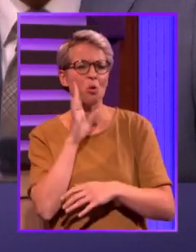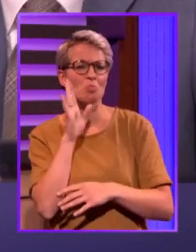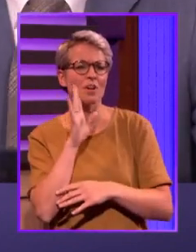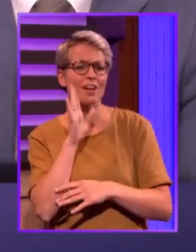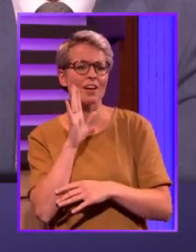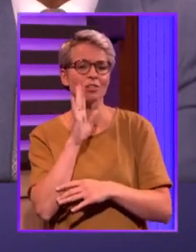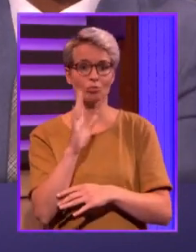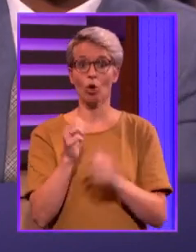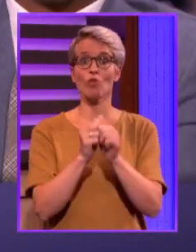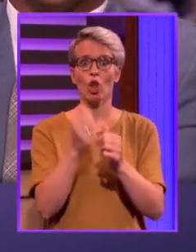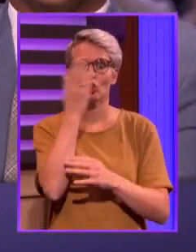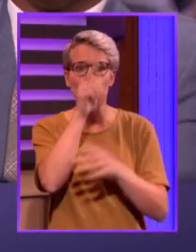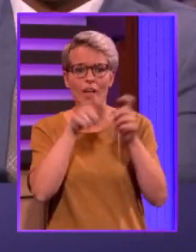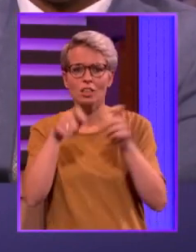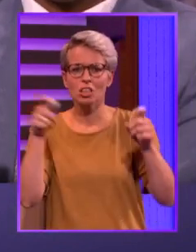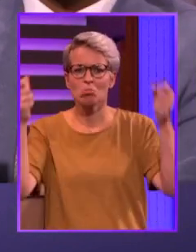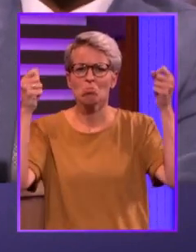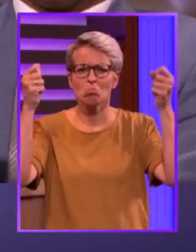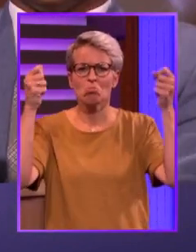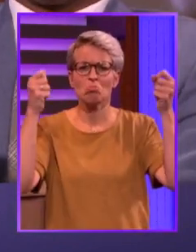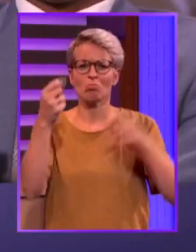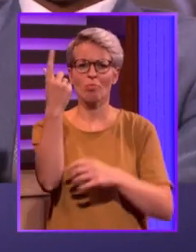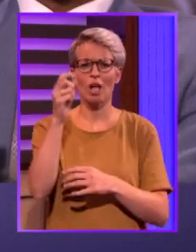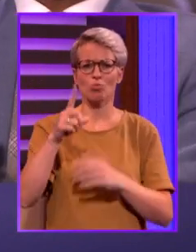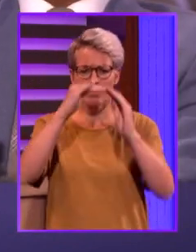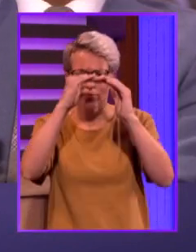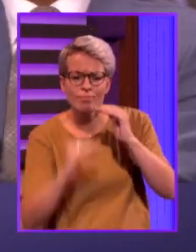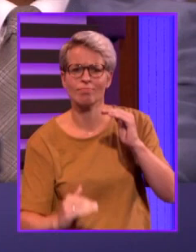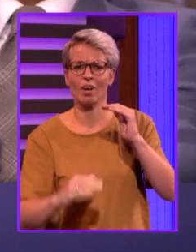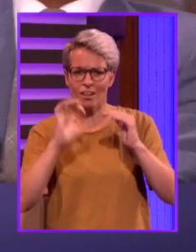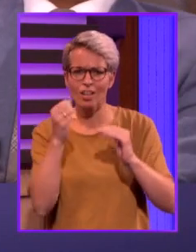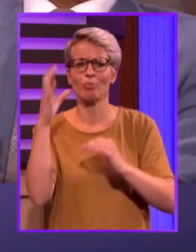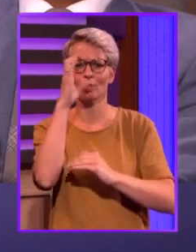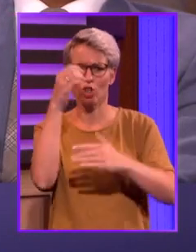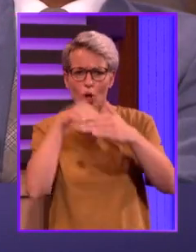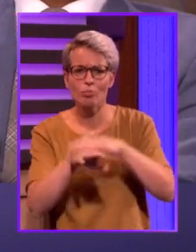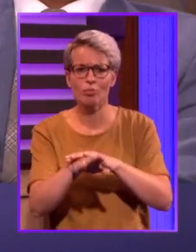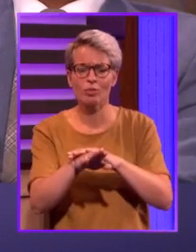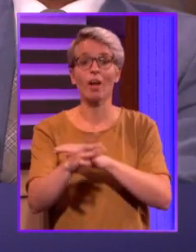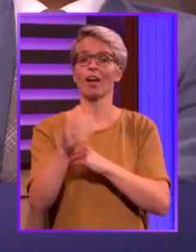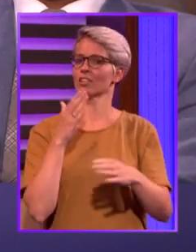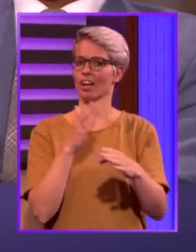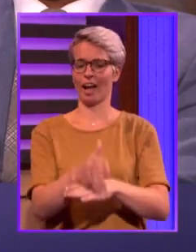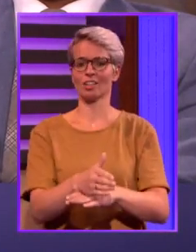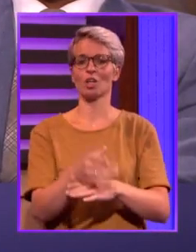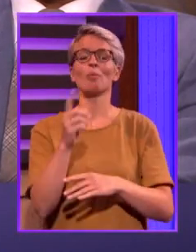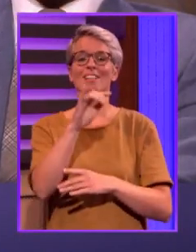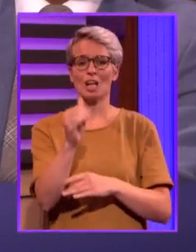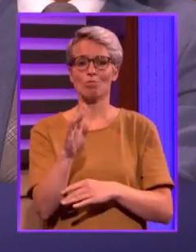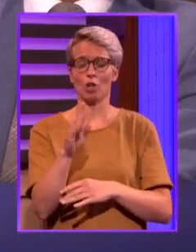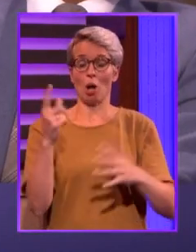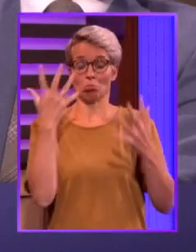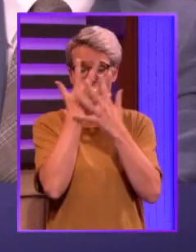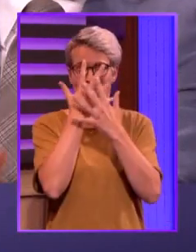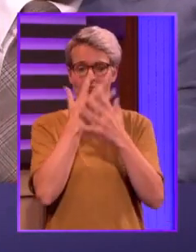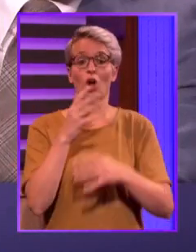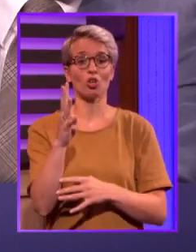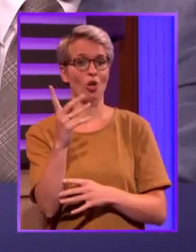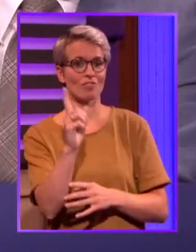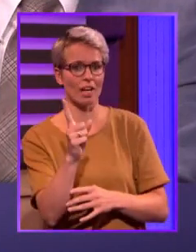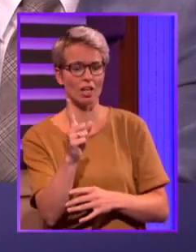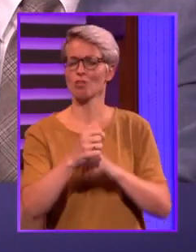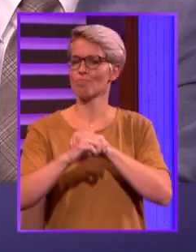lagere toegangsprijzen om de film in de bioscoop te kunnen zien. En terecht, want James Bond, Goldfinger, is een van de beste